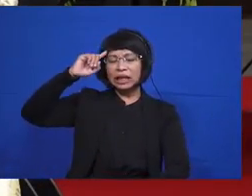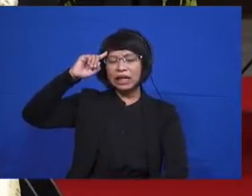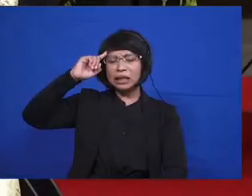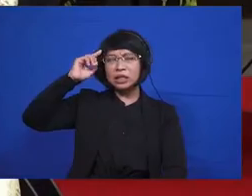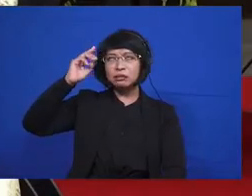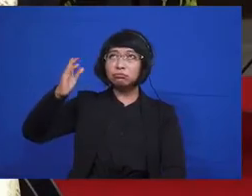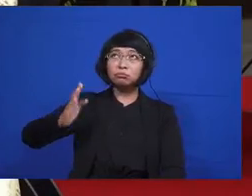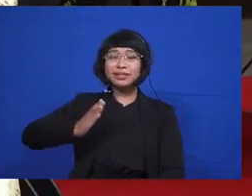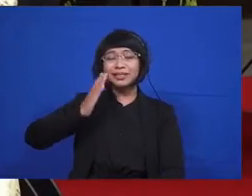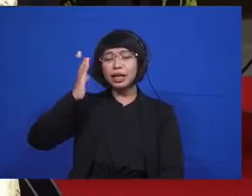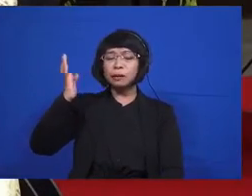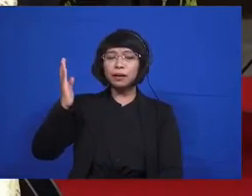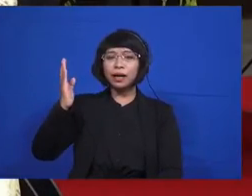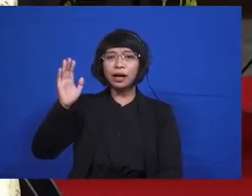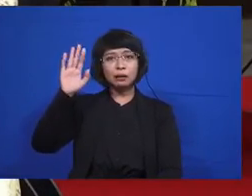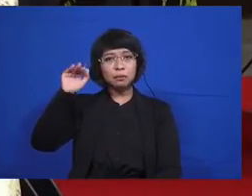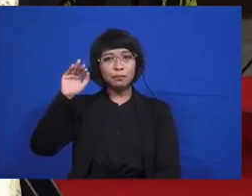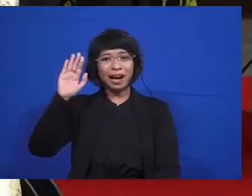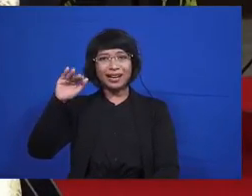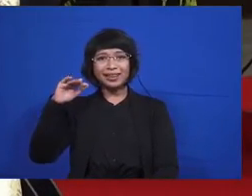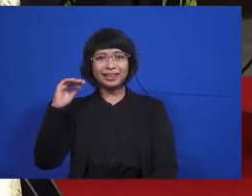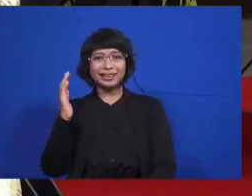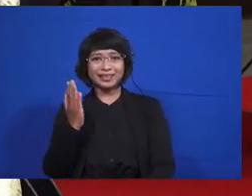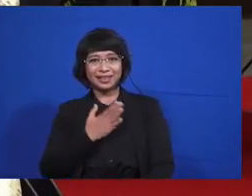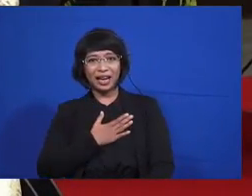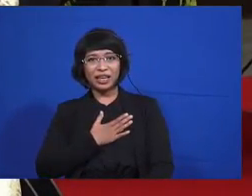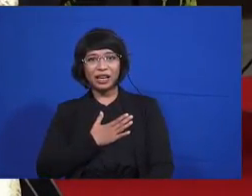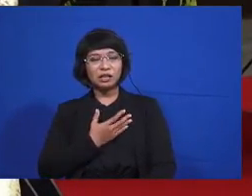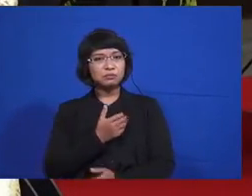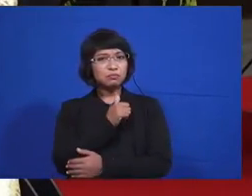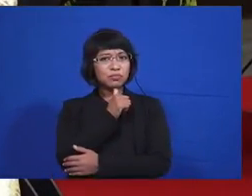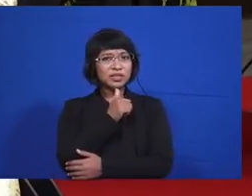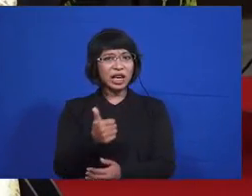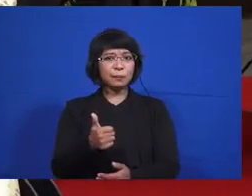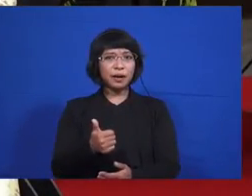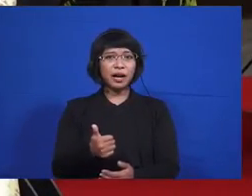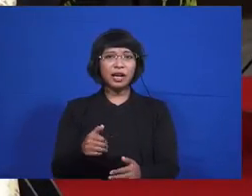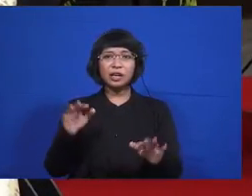saya, siapa atau yang memberi kekuatan kepada saya